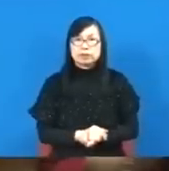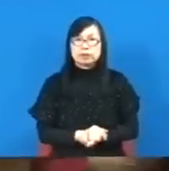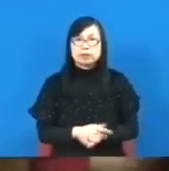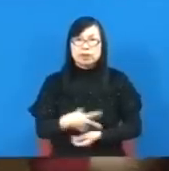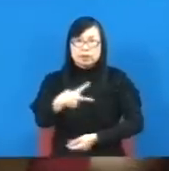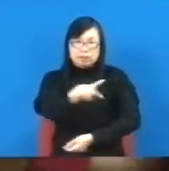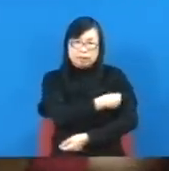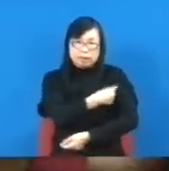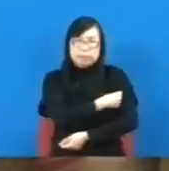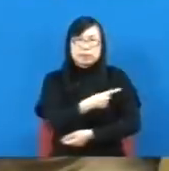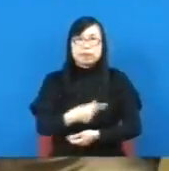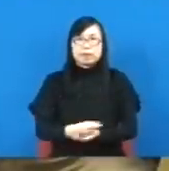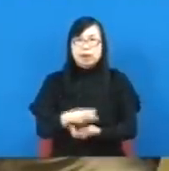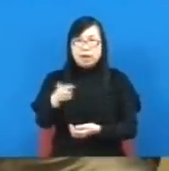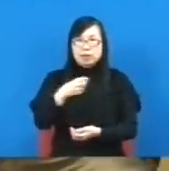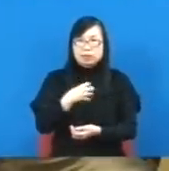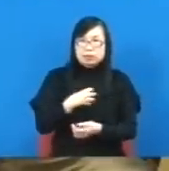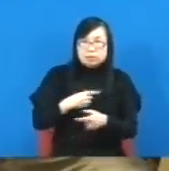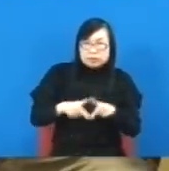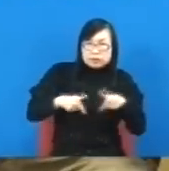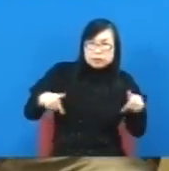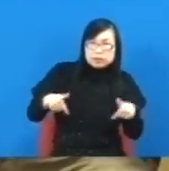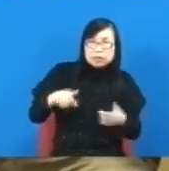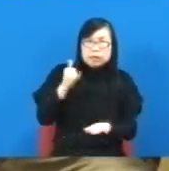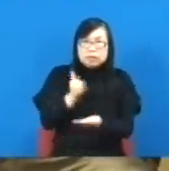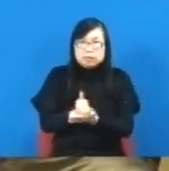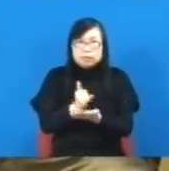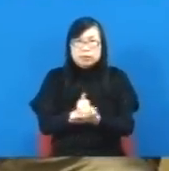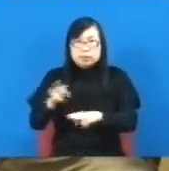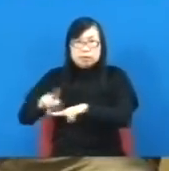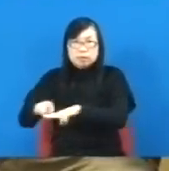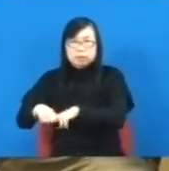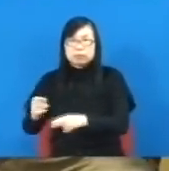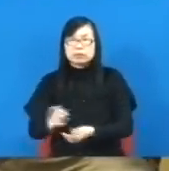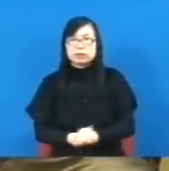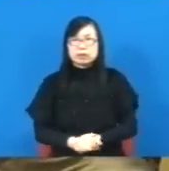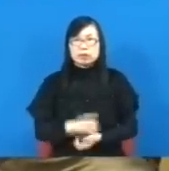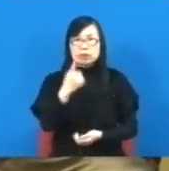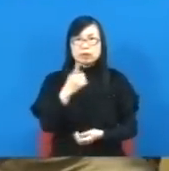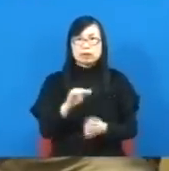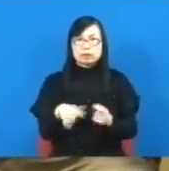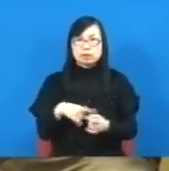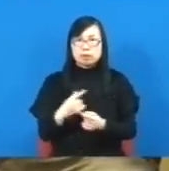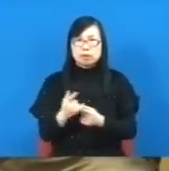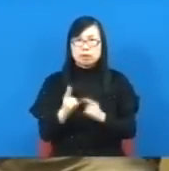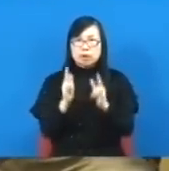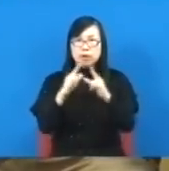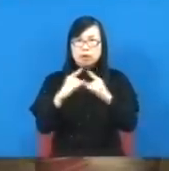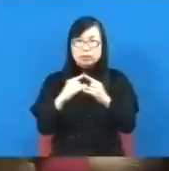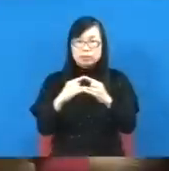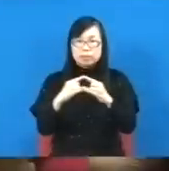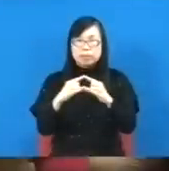嗰啲針啊， 佢又夠膽死喺大陸揾啊！ 污染咗啊！咁就一個艾滋病人一路咁樣係咁打落去，打到